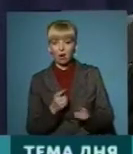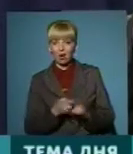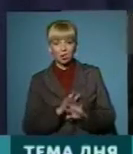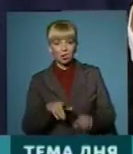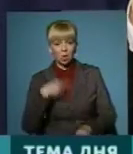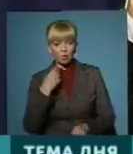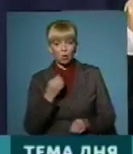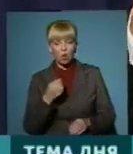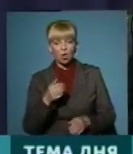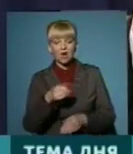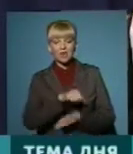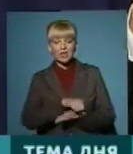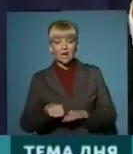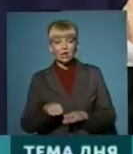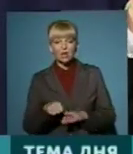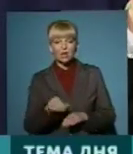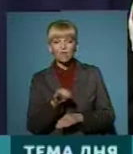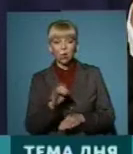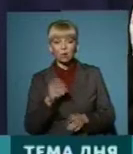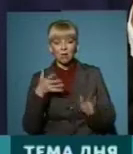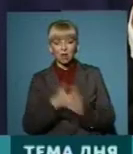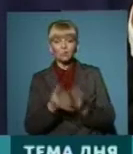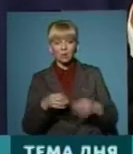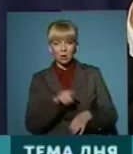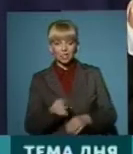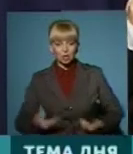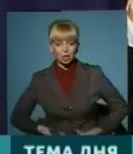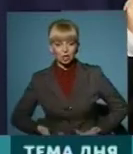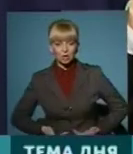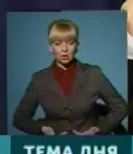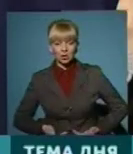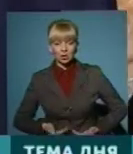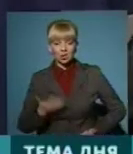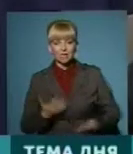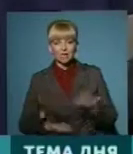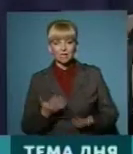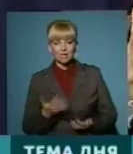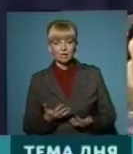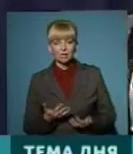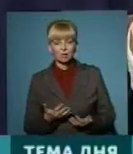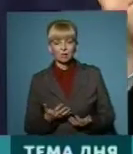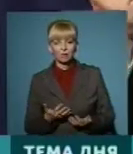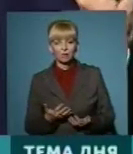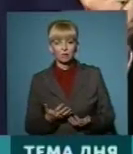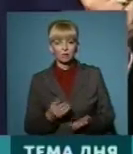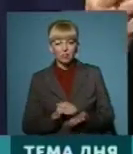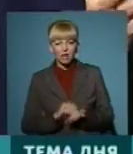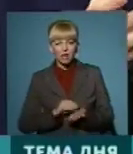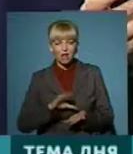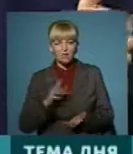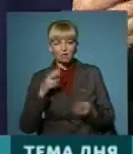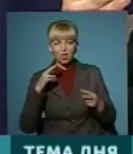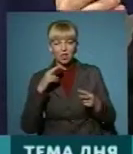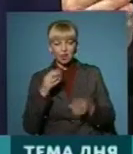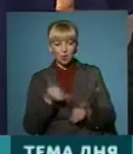том, что внешний фон радиации позволяет там жить. Ведь если, он же четко сказал, накопление радионуклидов, то есть